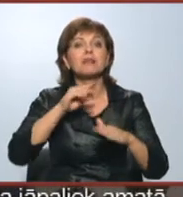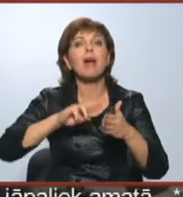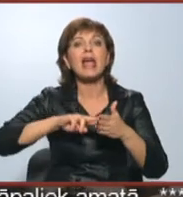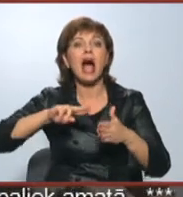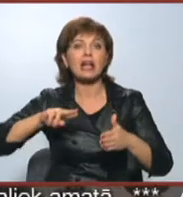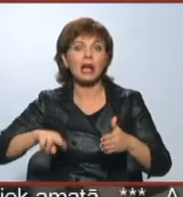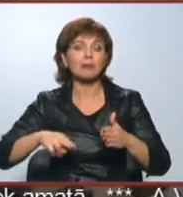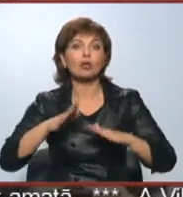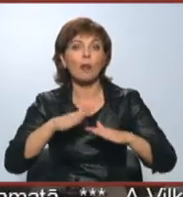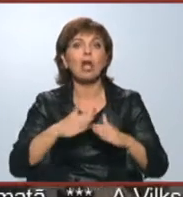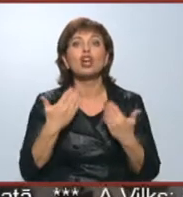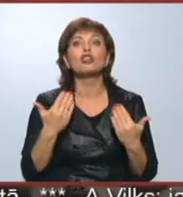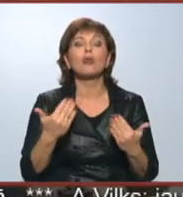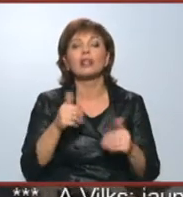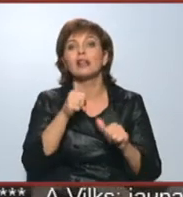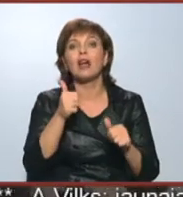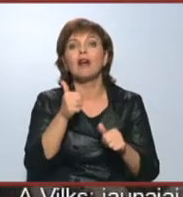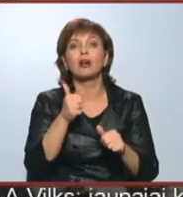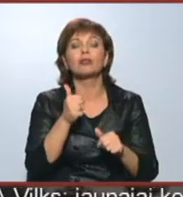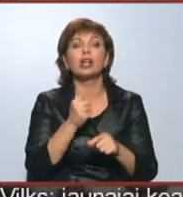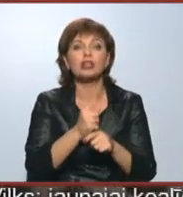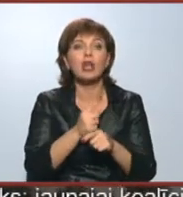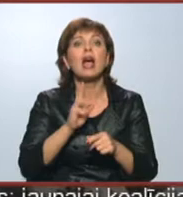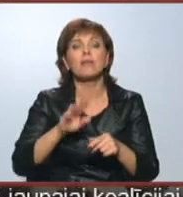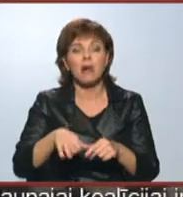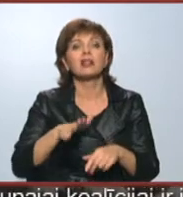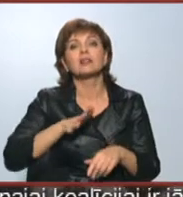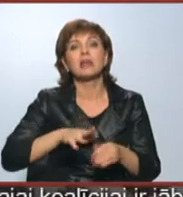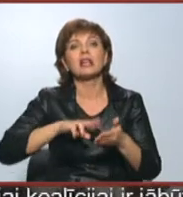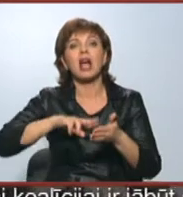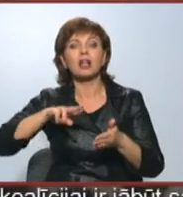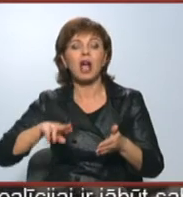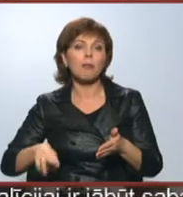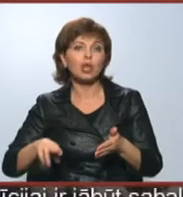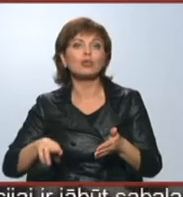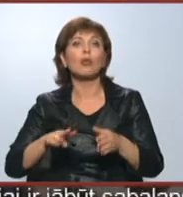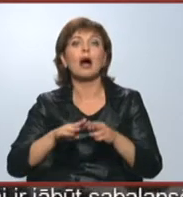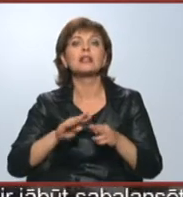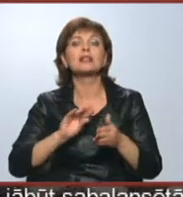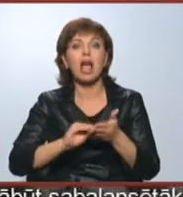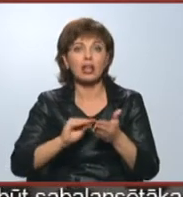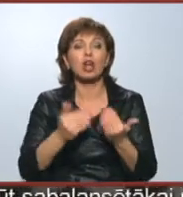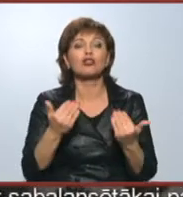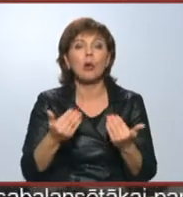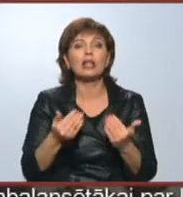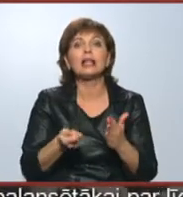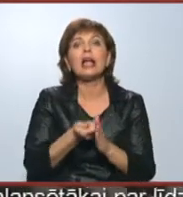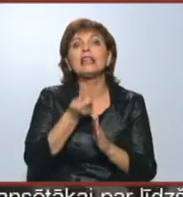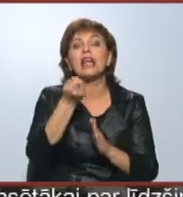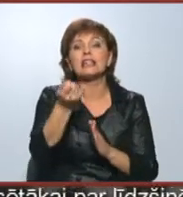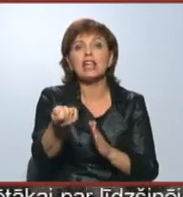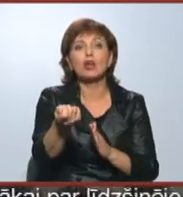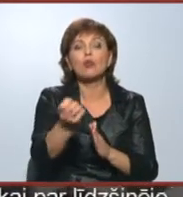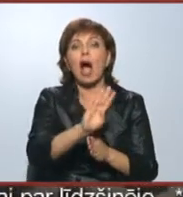es nevaru un nedrīkst rīkoties citādi, kā vien atkāpties no ekonomikas ministrijas valsts sekretāra amata. Es esmu šodien iesniedzis atlūgumu ministram